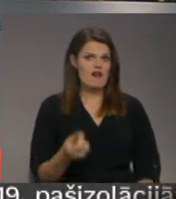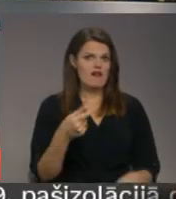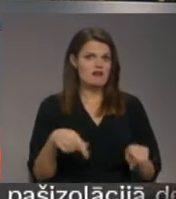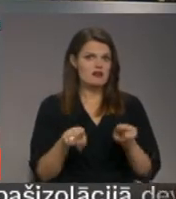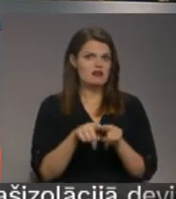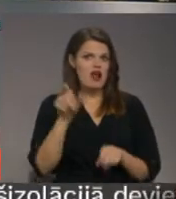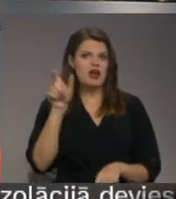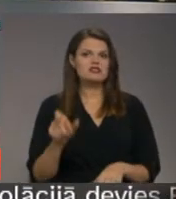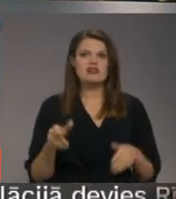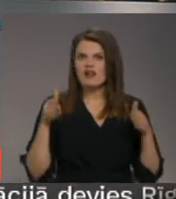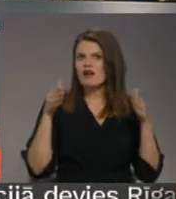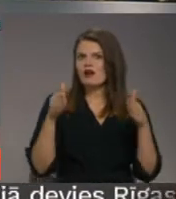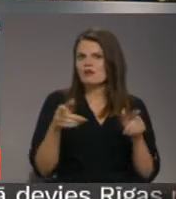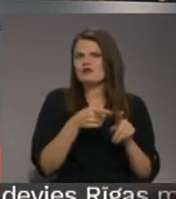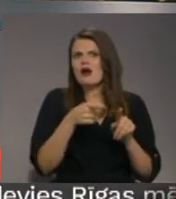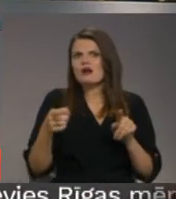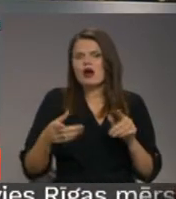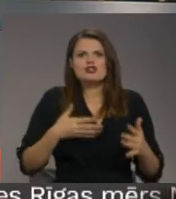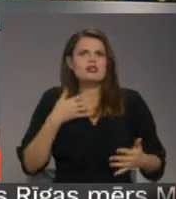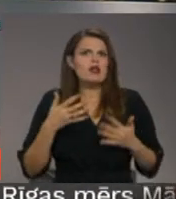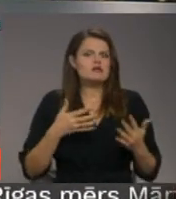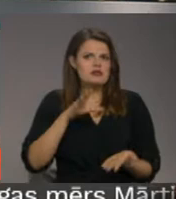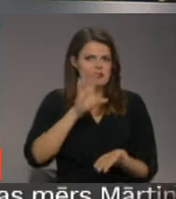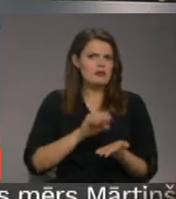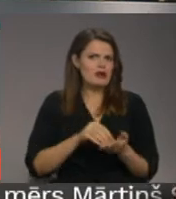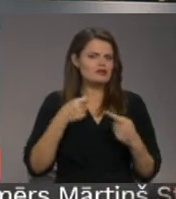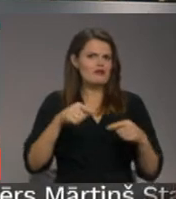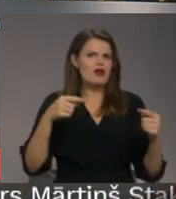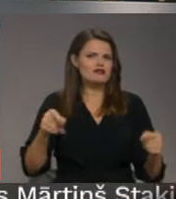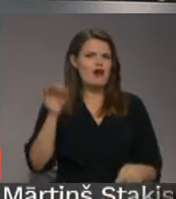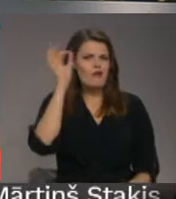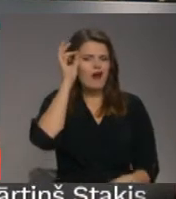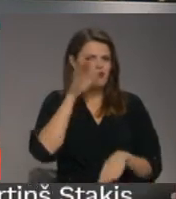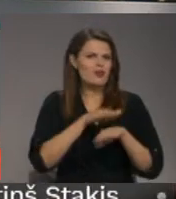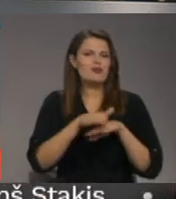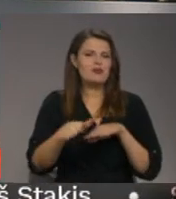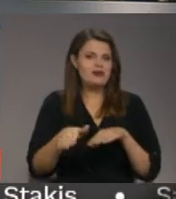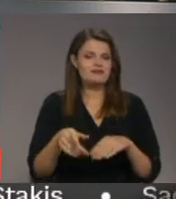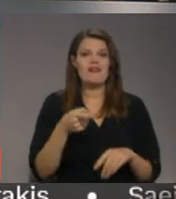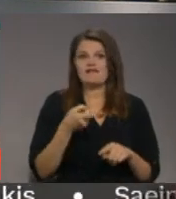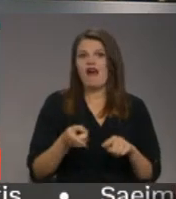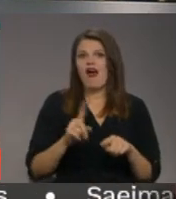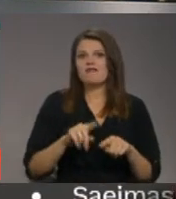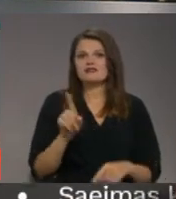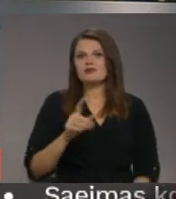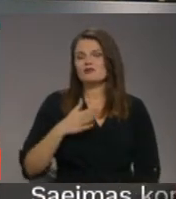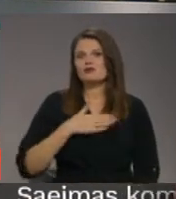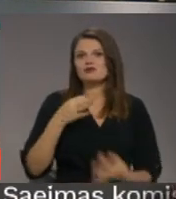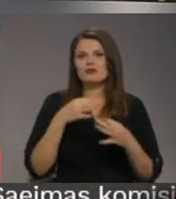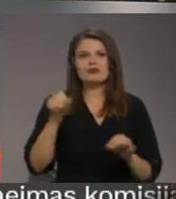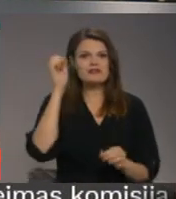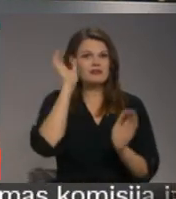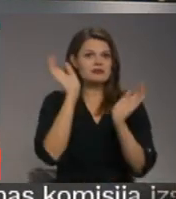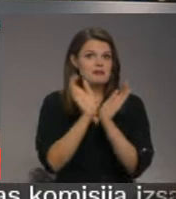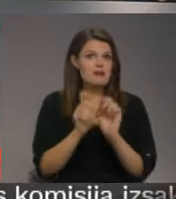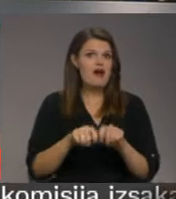Gandrīz kā cilvēka mūžs, garš, trauksmains, pieredzes un dažāda atmiņa pārpilns. Tas ir mūsu brīvības piemineklis, kurš atklāts tieši